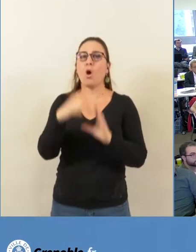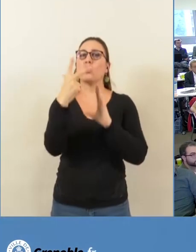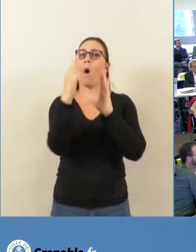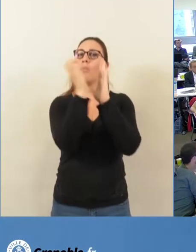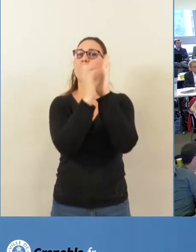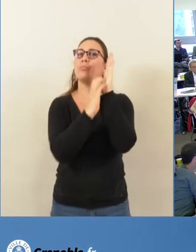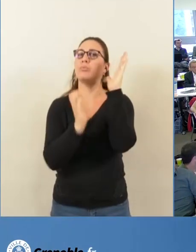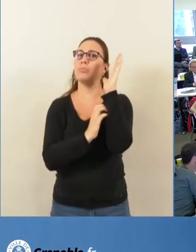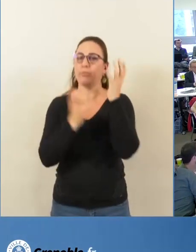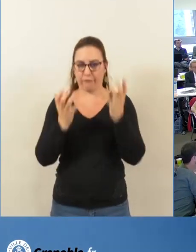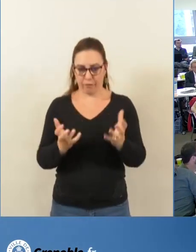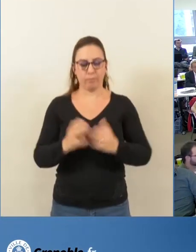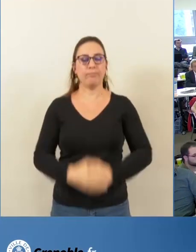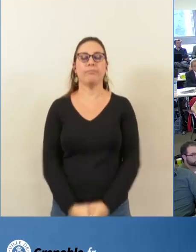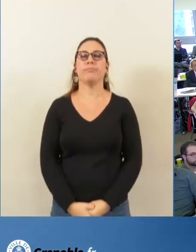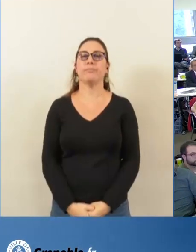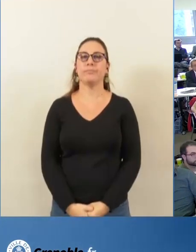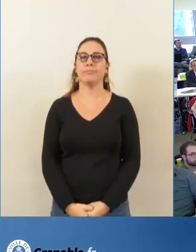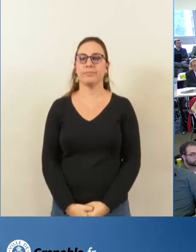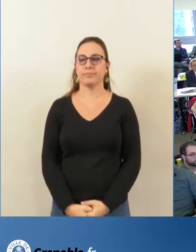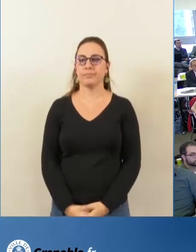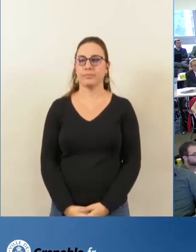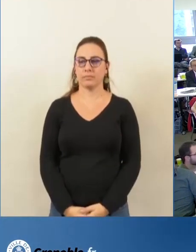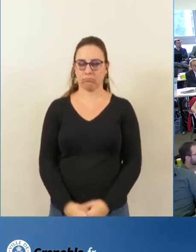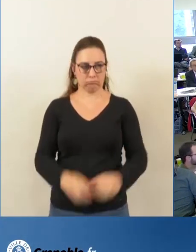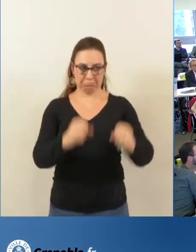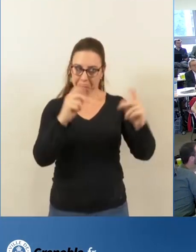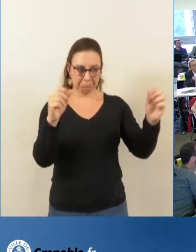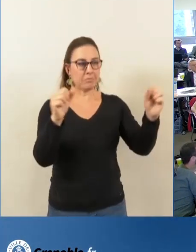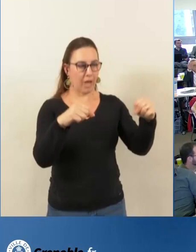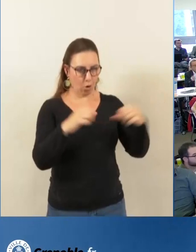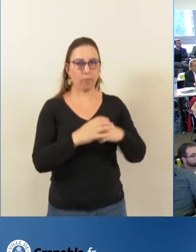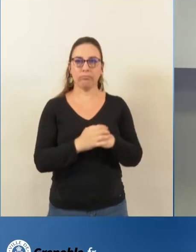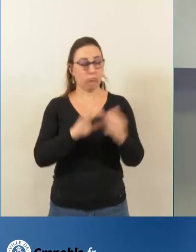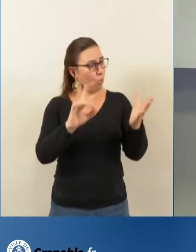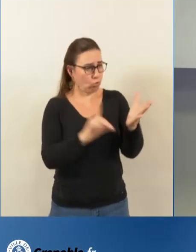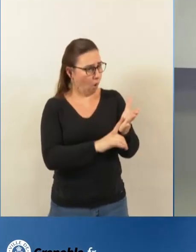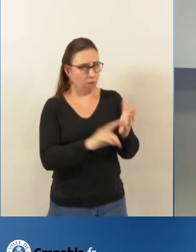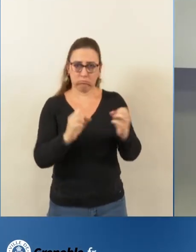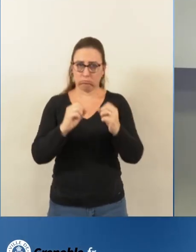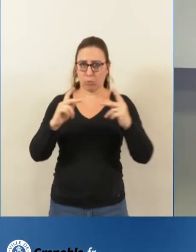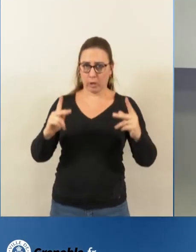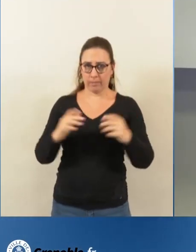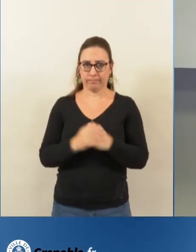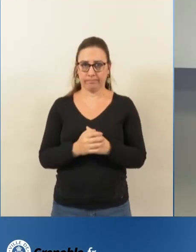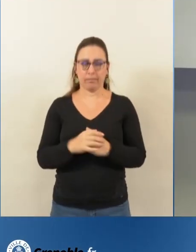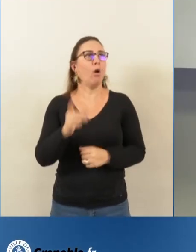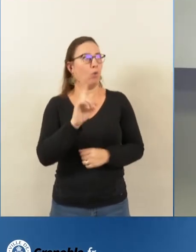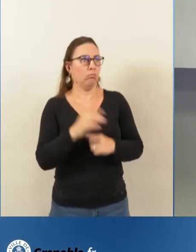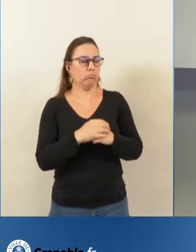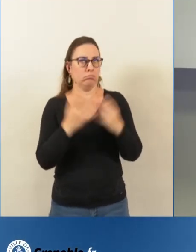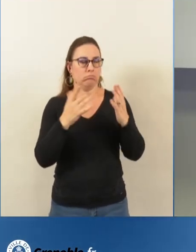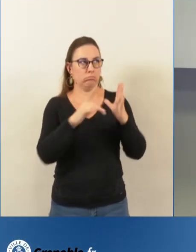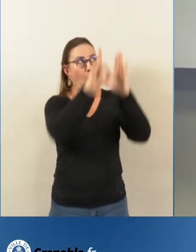qui qui viennent très bien effectivement elles sont de droite quand il y a enfin non de droit de par la loi